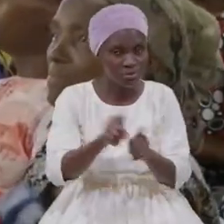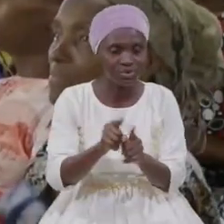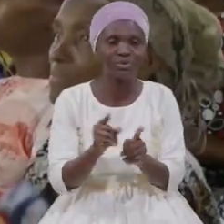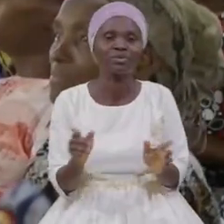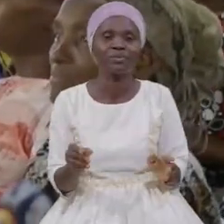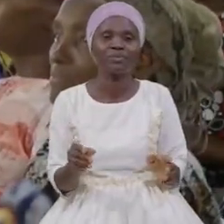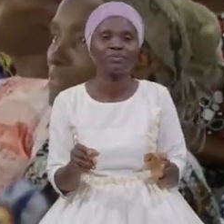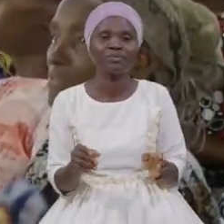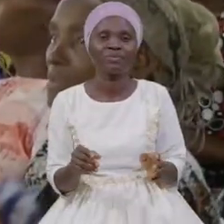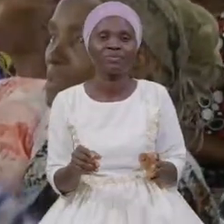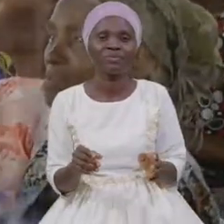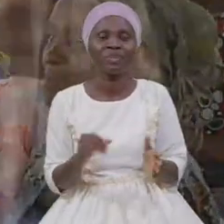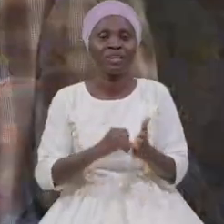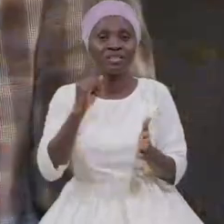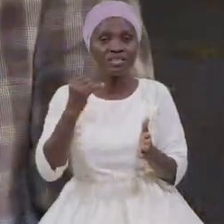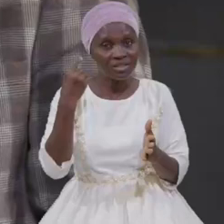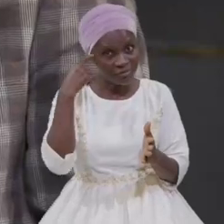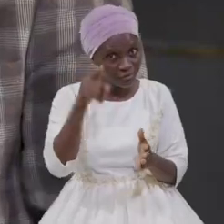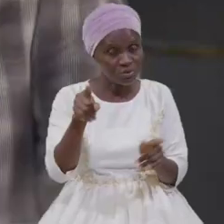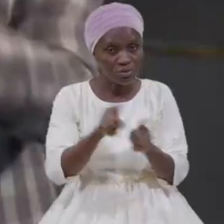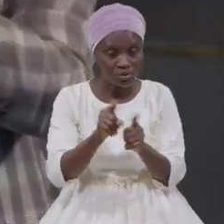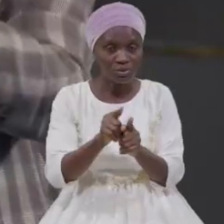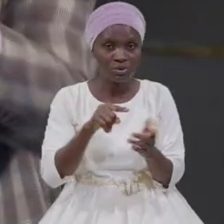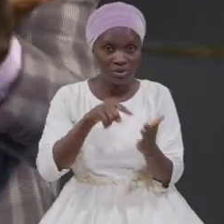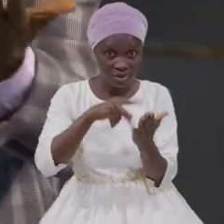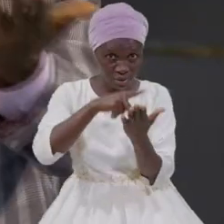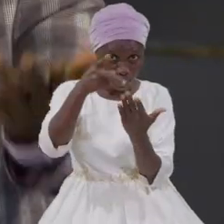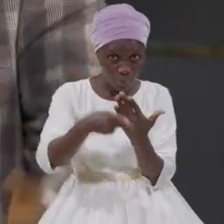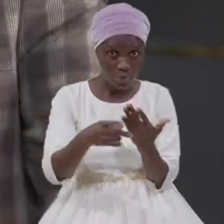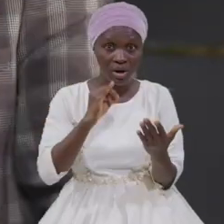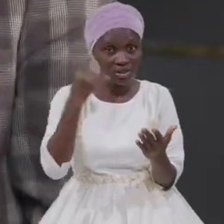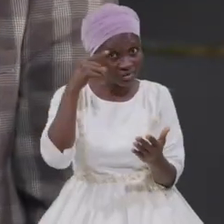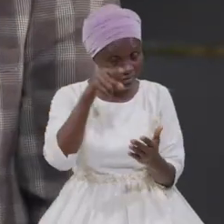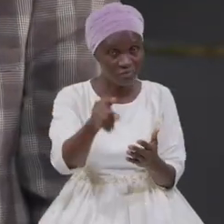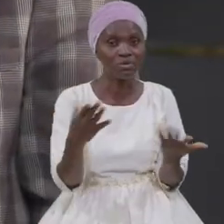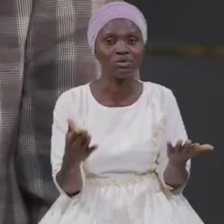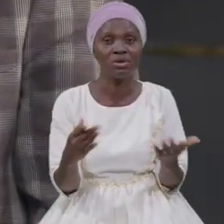Tu es un croyant, c'est toujours pour toi. Tu professes être